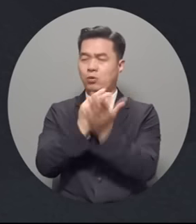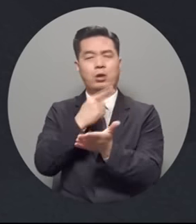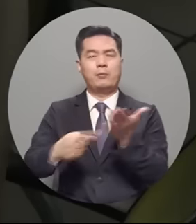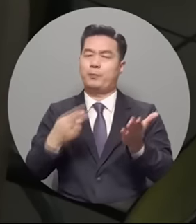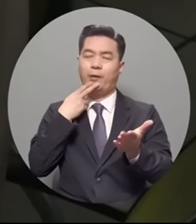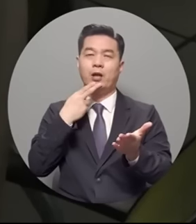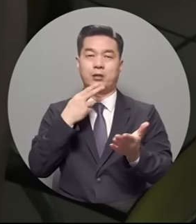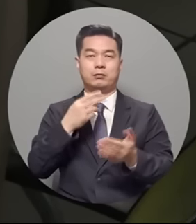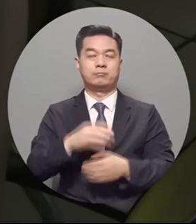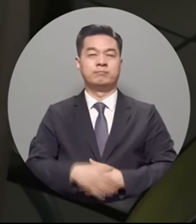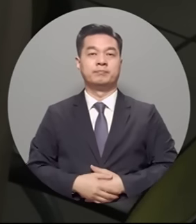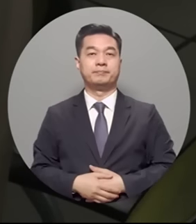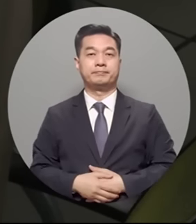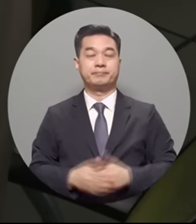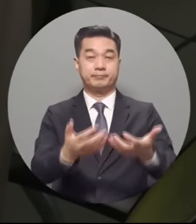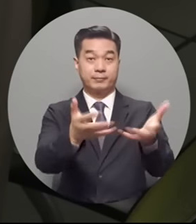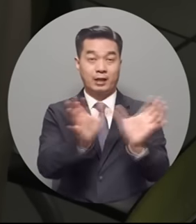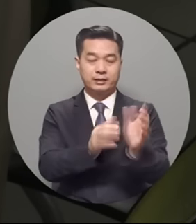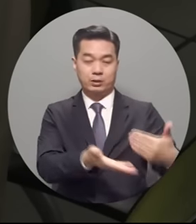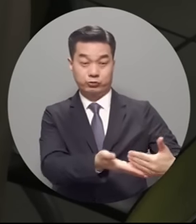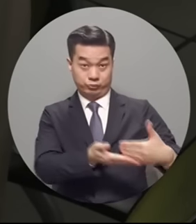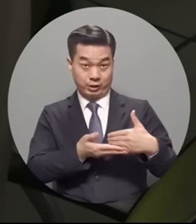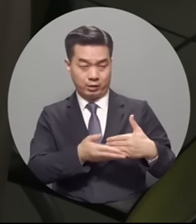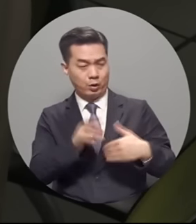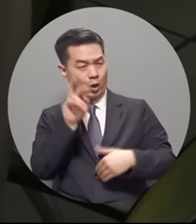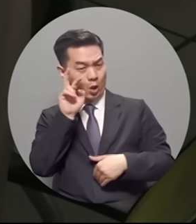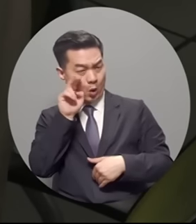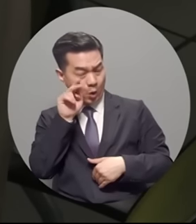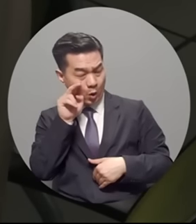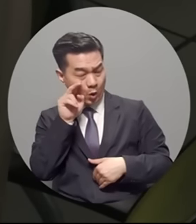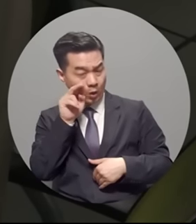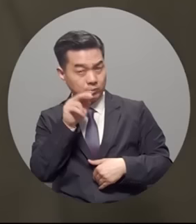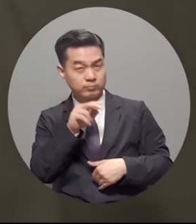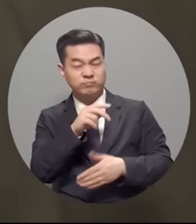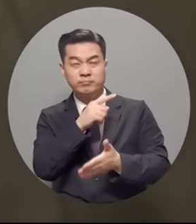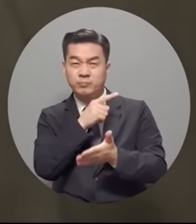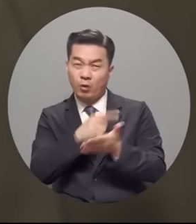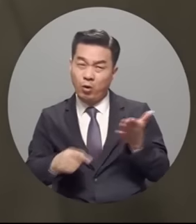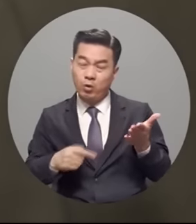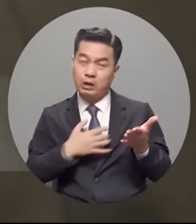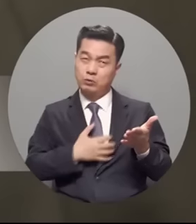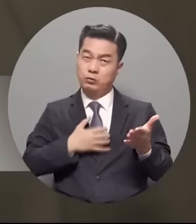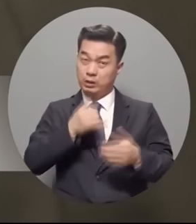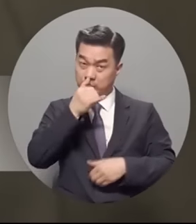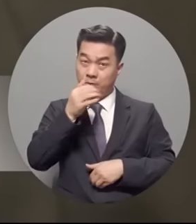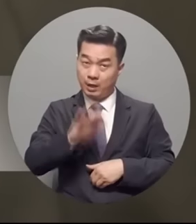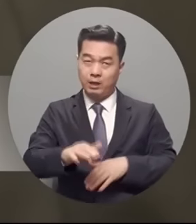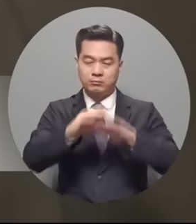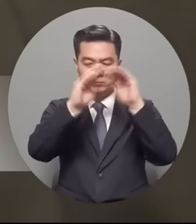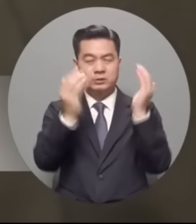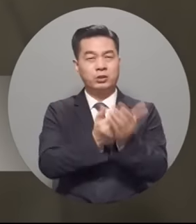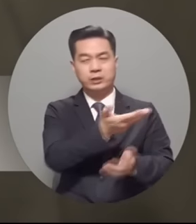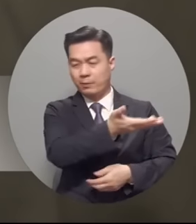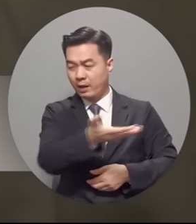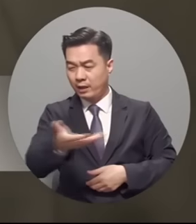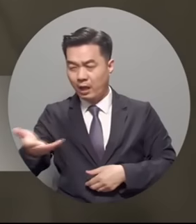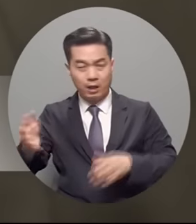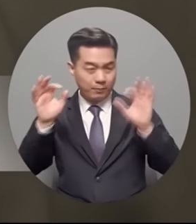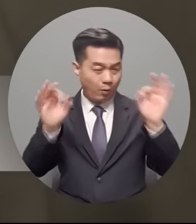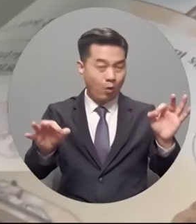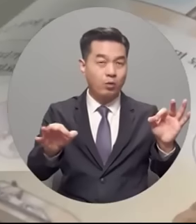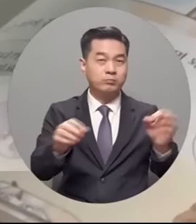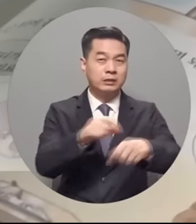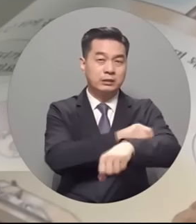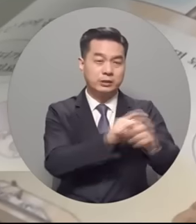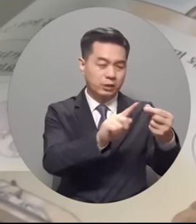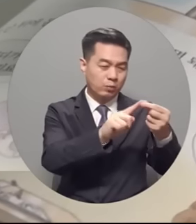결론냈습니다. 단체들이 주장하는 혹시 모를 악영향도 고려할 만은 하지만 전체 맥락을 무시하고 특정 문구,